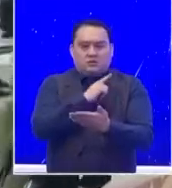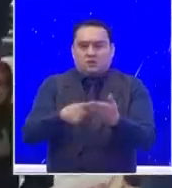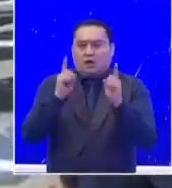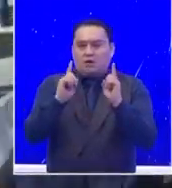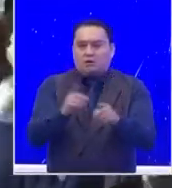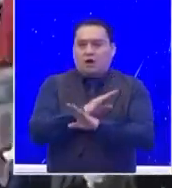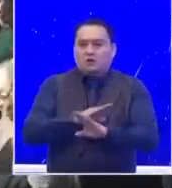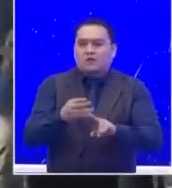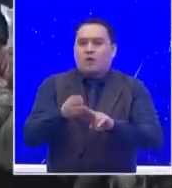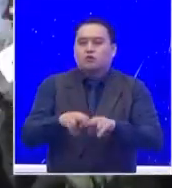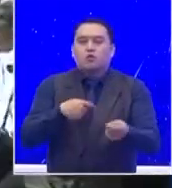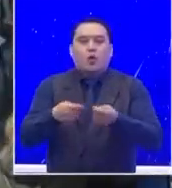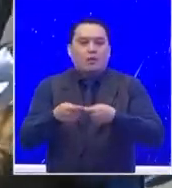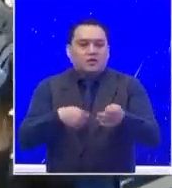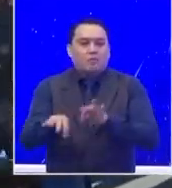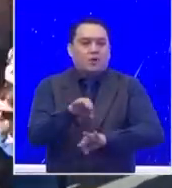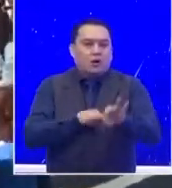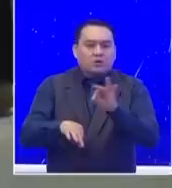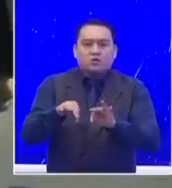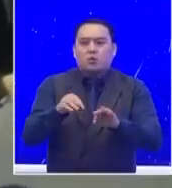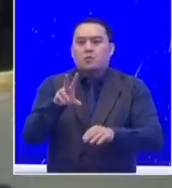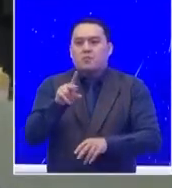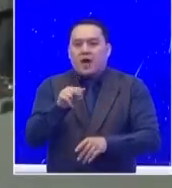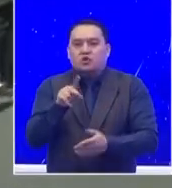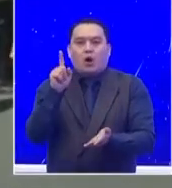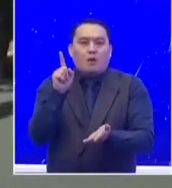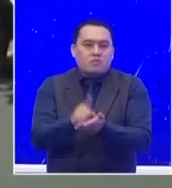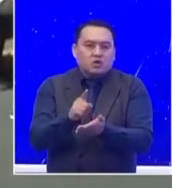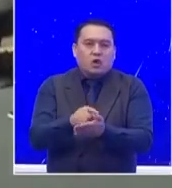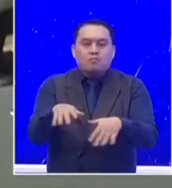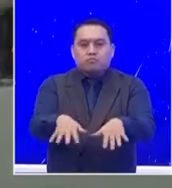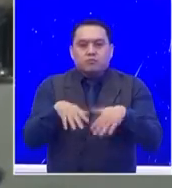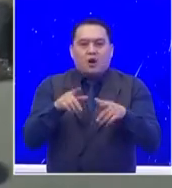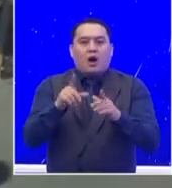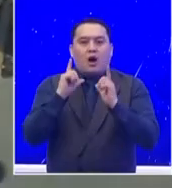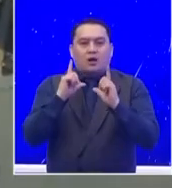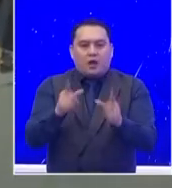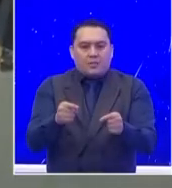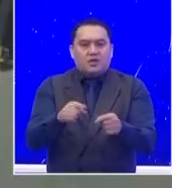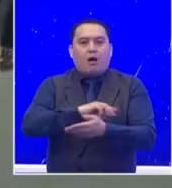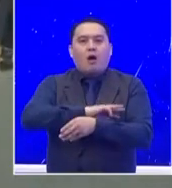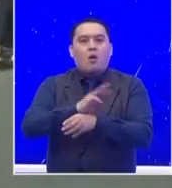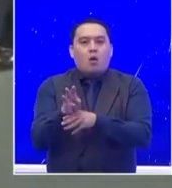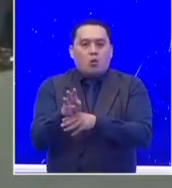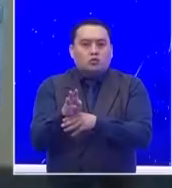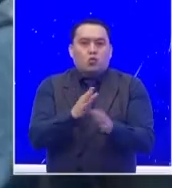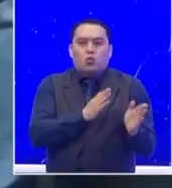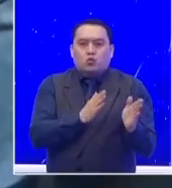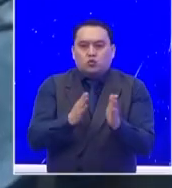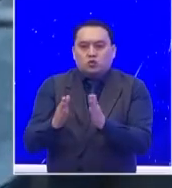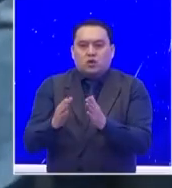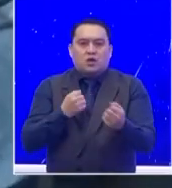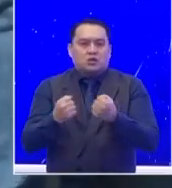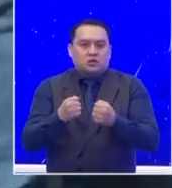словам консервативного правительства, проект, за который в пятницу должен проголосовать парламент, направлен на обеспечение устойчивости